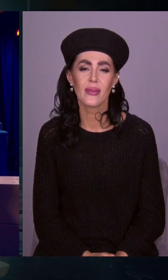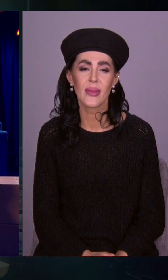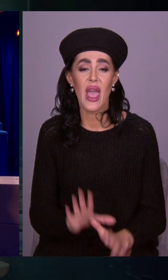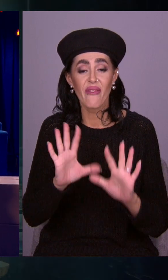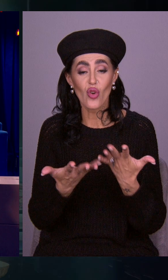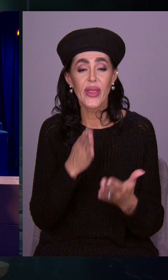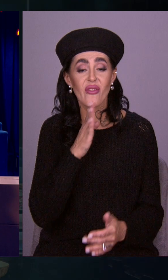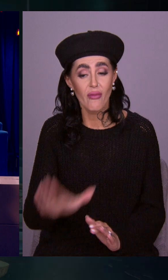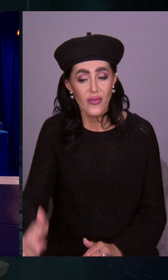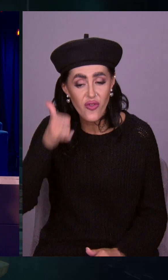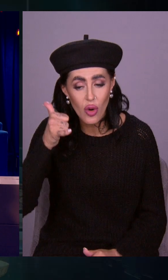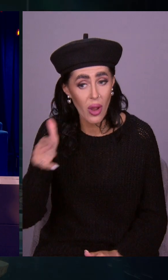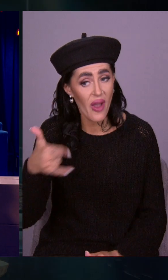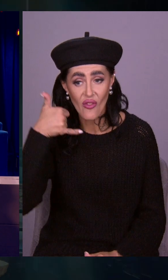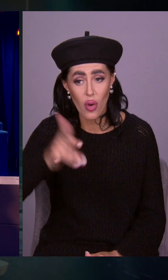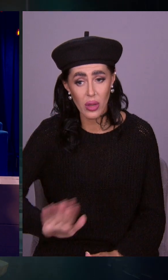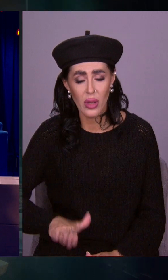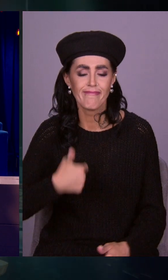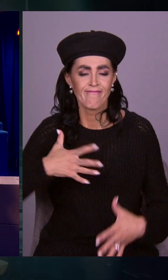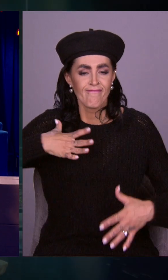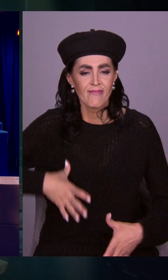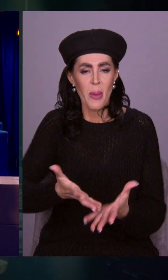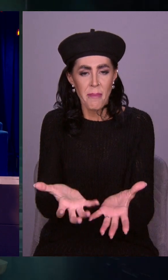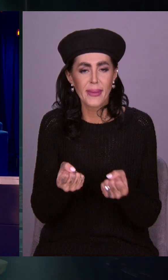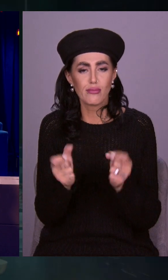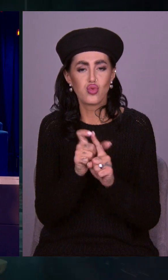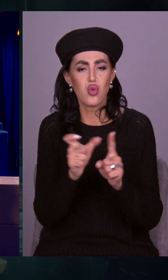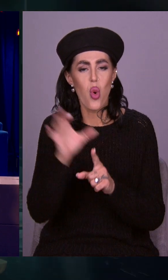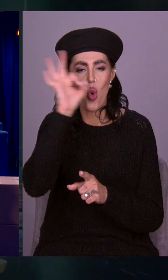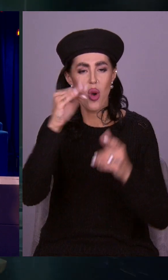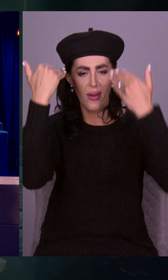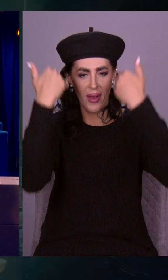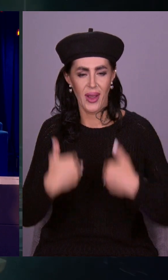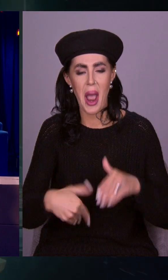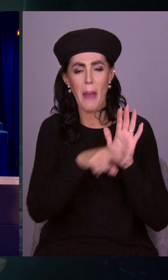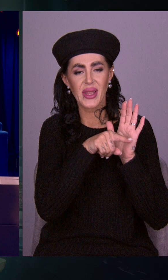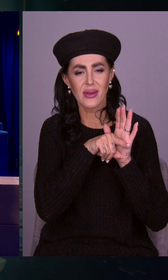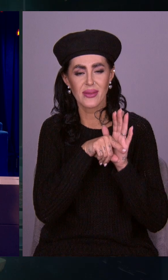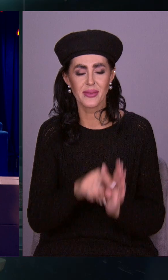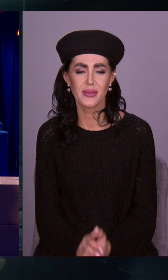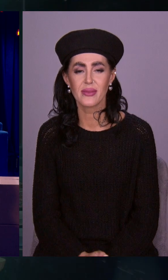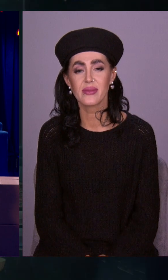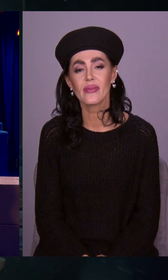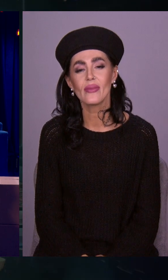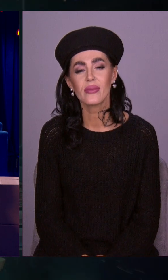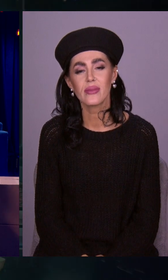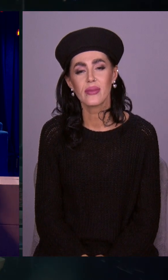коментар. Тоді ми щось ще потягнемо, але... Ні, тільки ти Маші телефонуй. Маша.